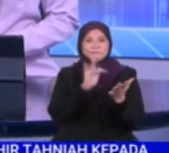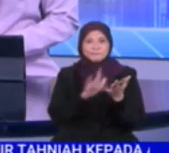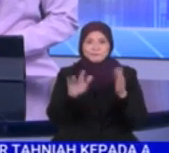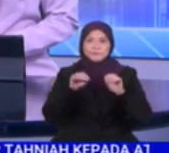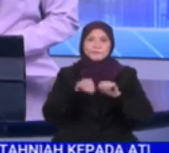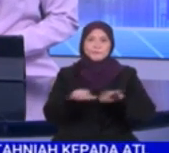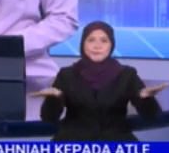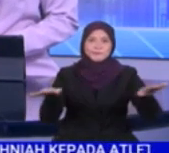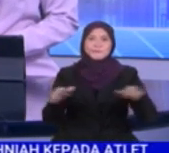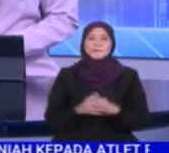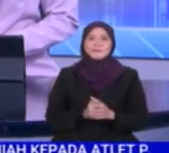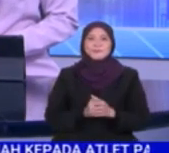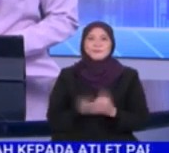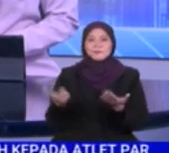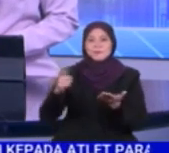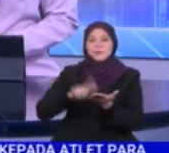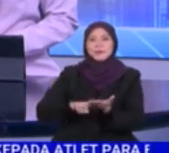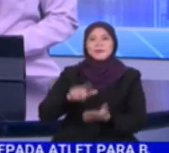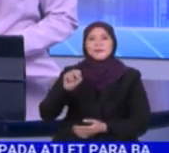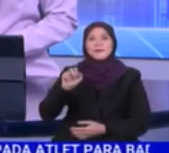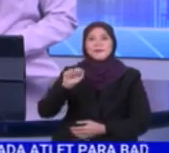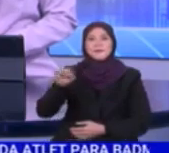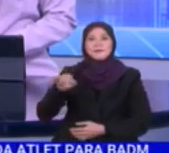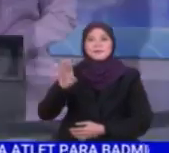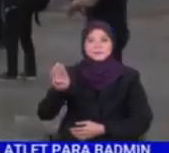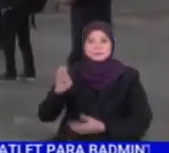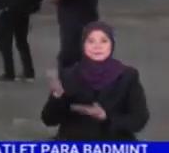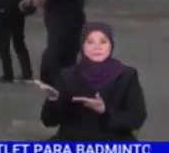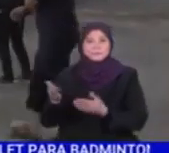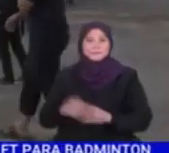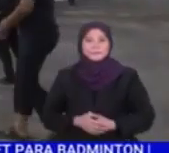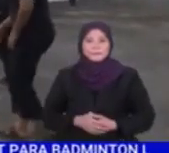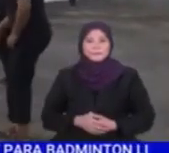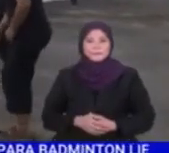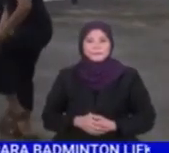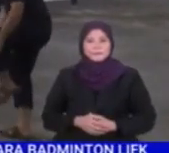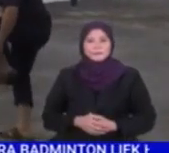sosial. Laporan Muhammad Najib Mashor.